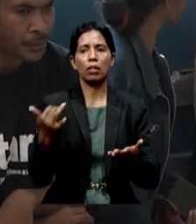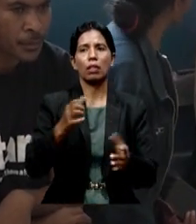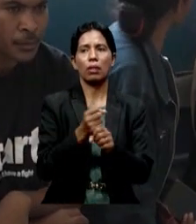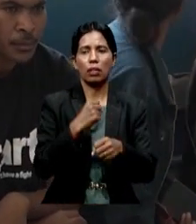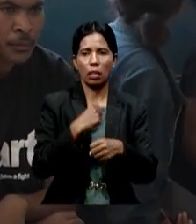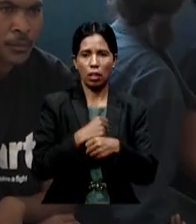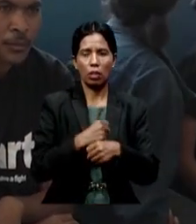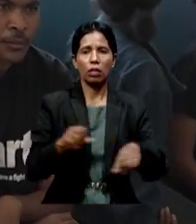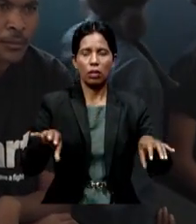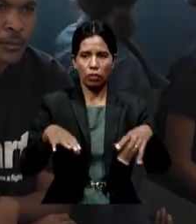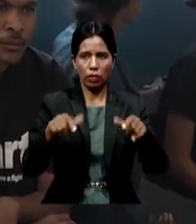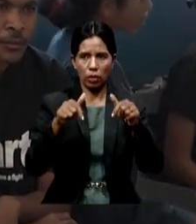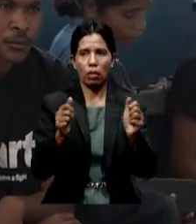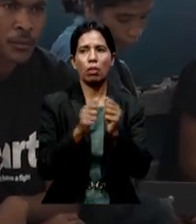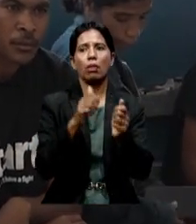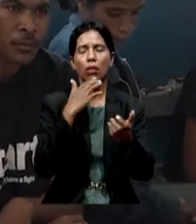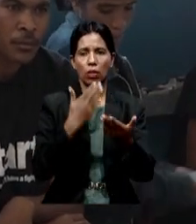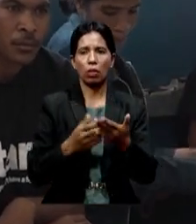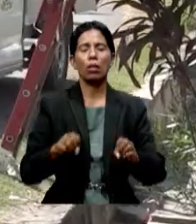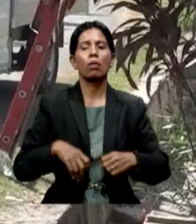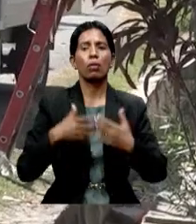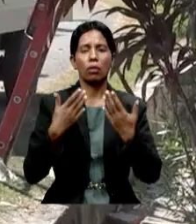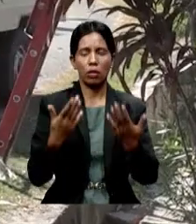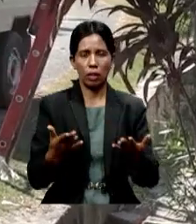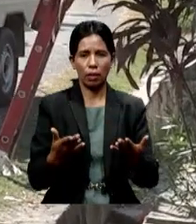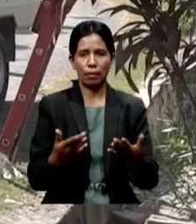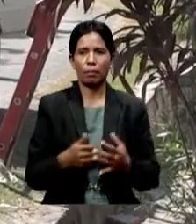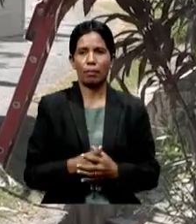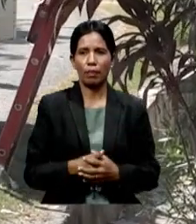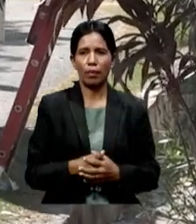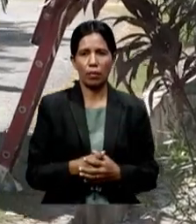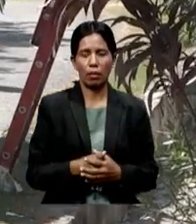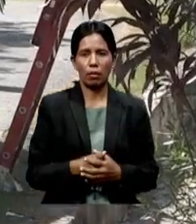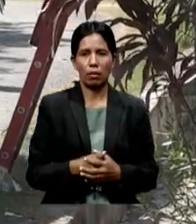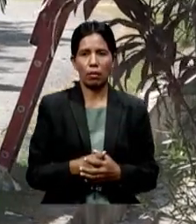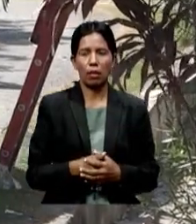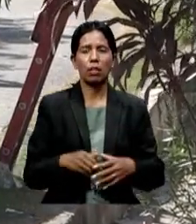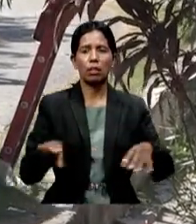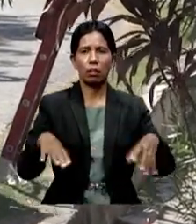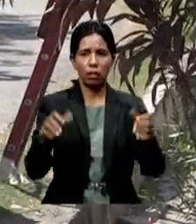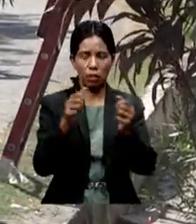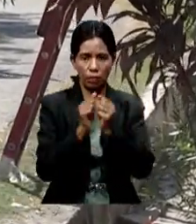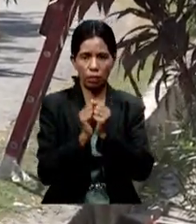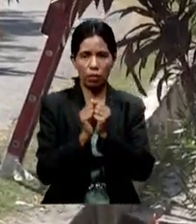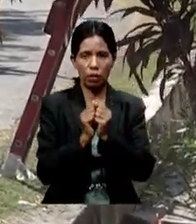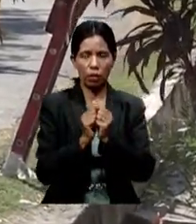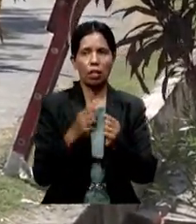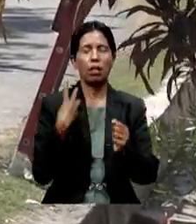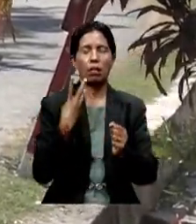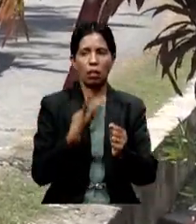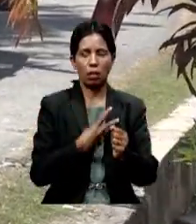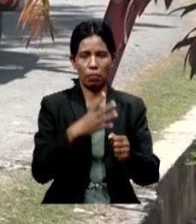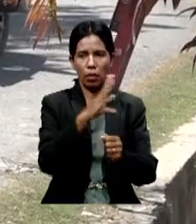sering pepel itu nih hodiak oisa atu bela kolabor hamutuk ho ami nomos